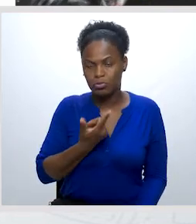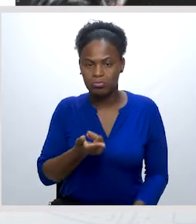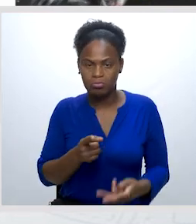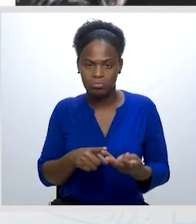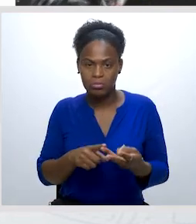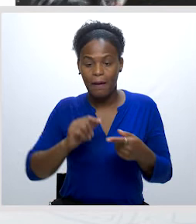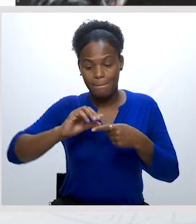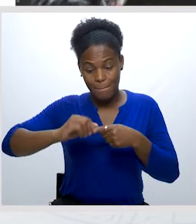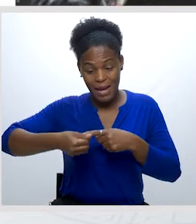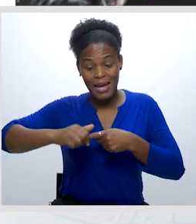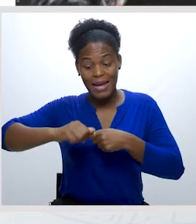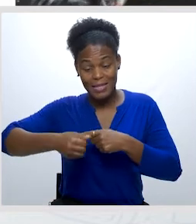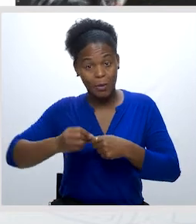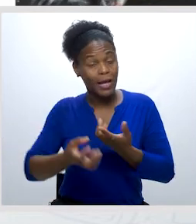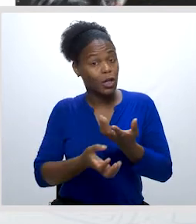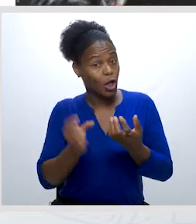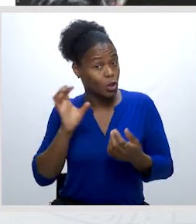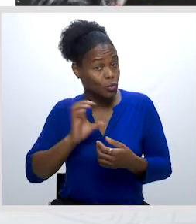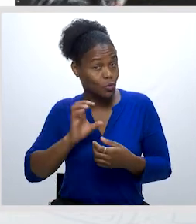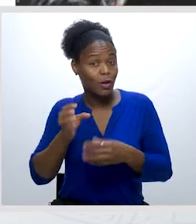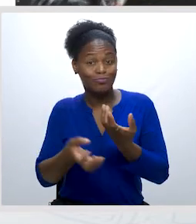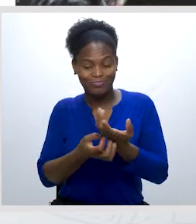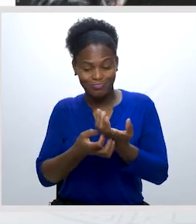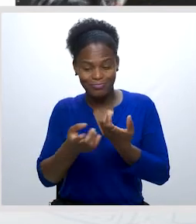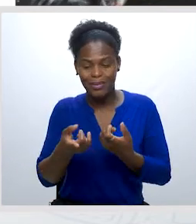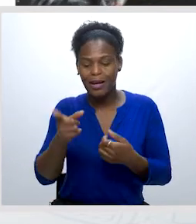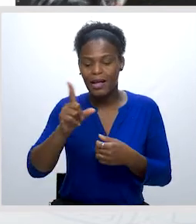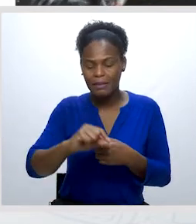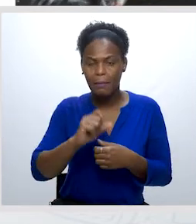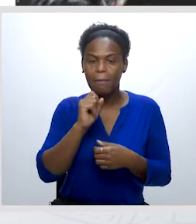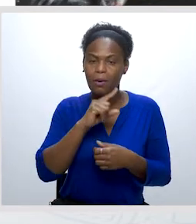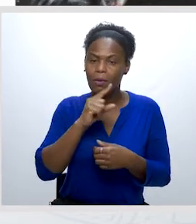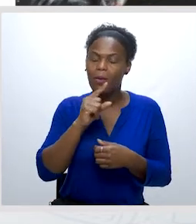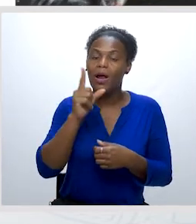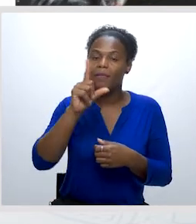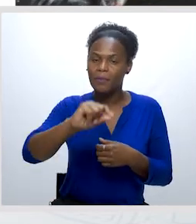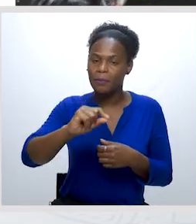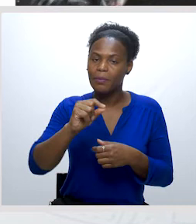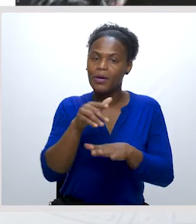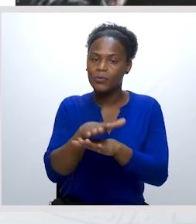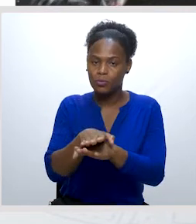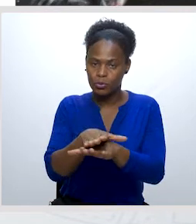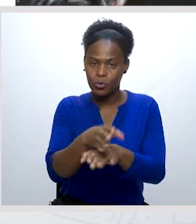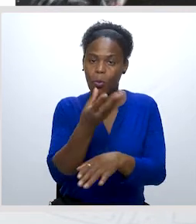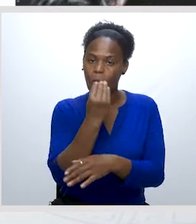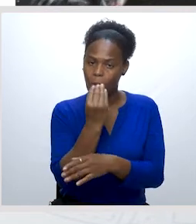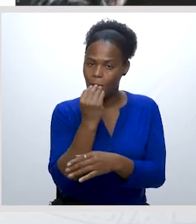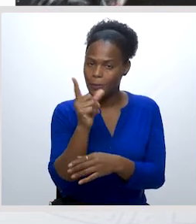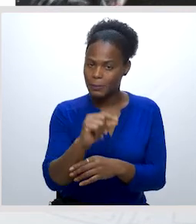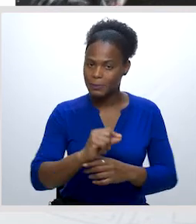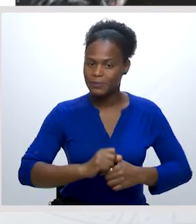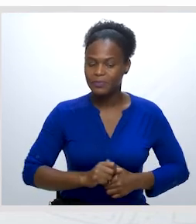du maïs pour faire une ketchup, n'est-ce pas? Et on peut manger aussi du